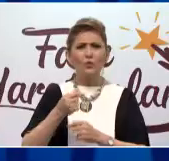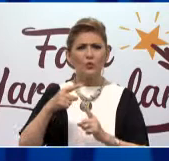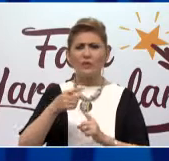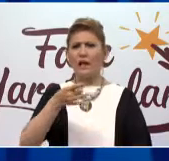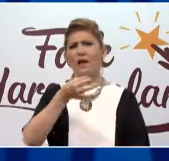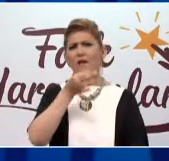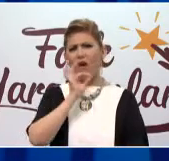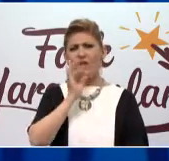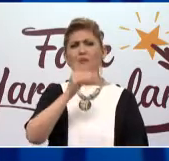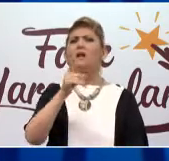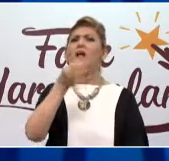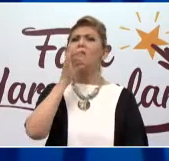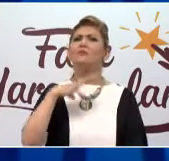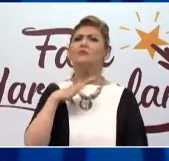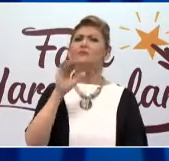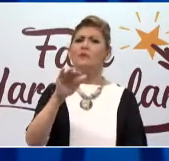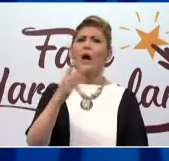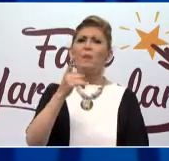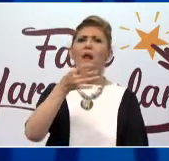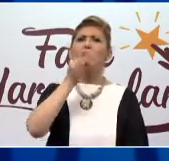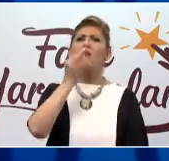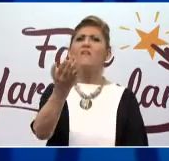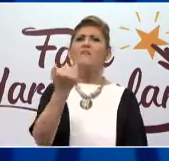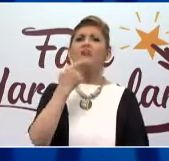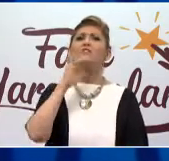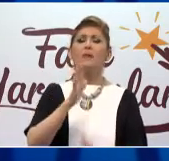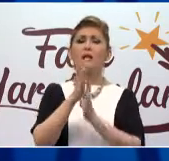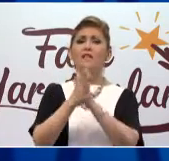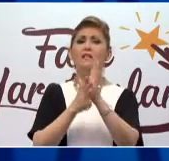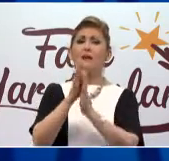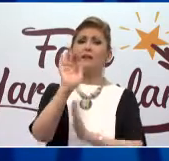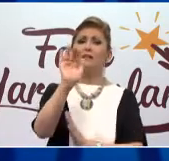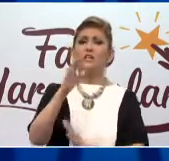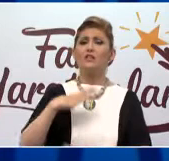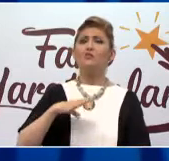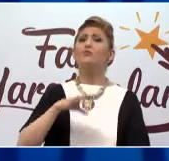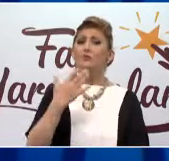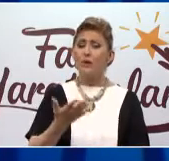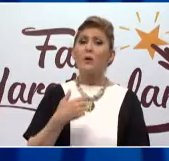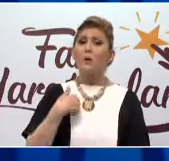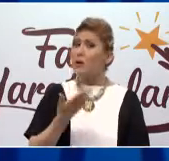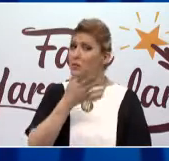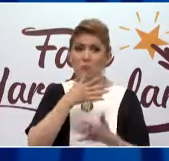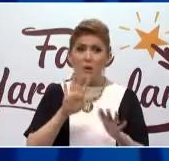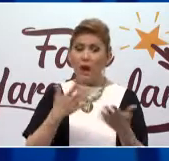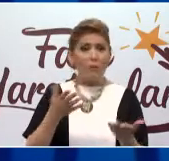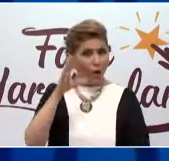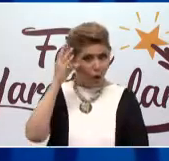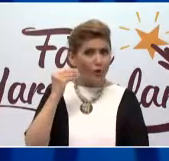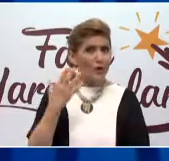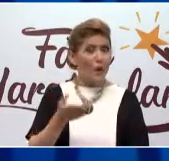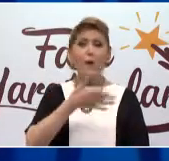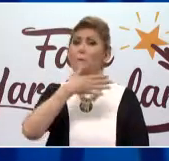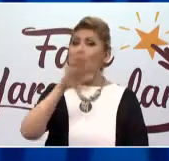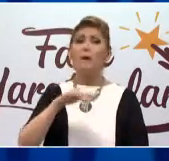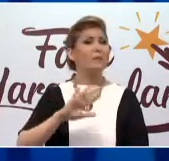kahveye. Bir şey istiyorsunuz ama onu bir kahve ver demiyorsunuz. İşaret diliyle istemeniz gerekiyor. Tabii bilmiyorsunuz ama öğreniyorsunuz. Bilmemek